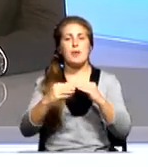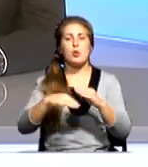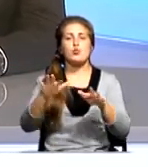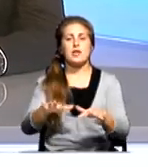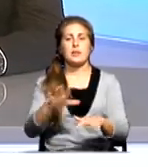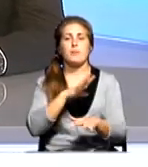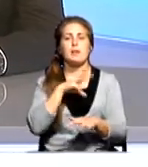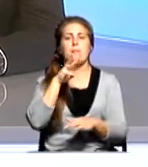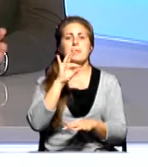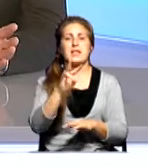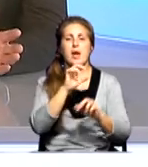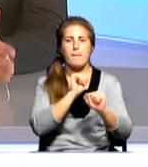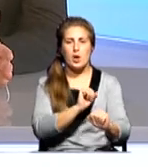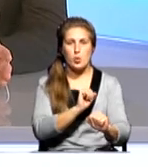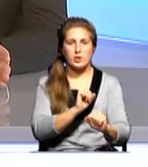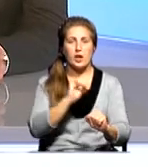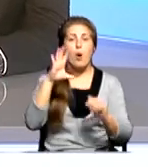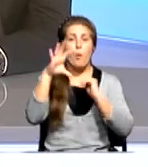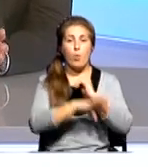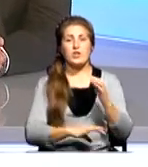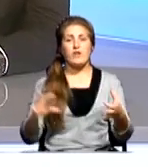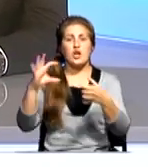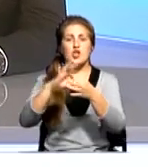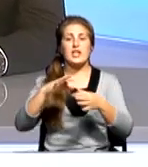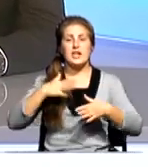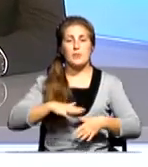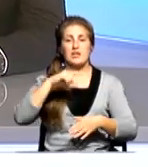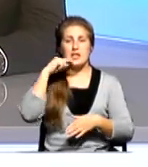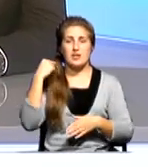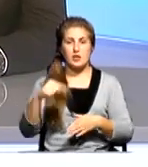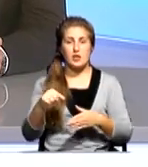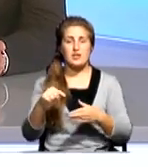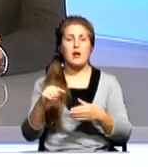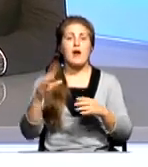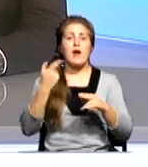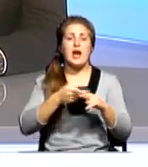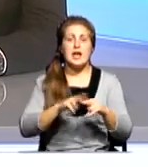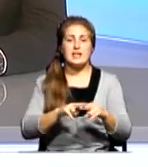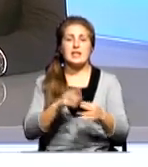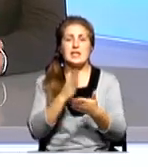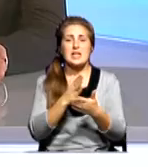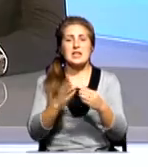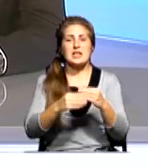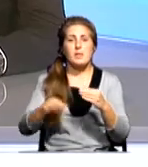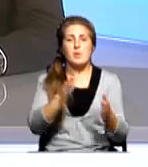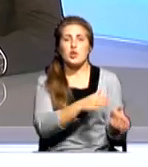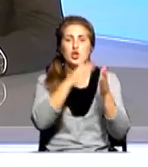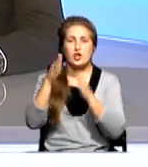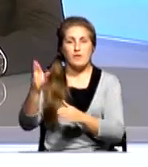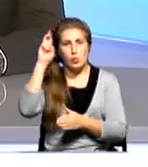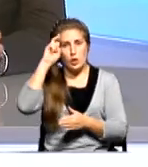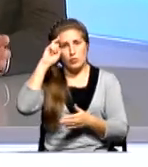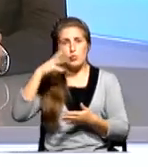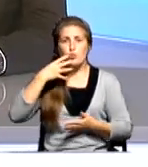землями минобороны после вхождения крыма в состав российской федерации данные земли перешли в государственную собственность